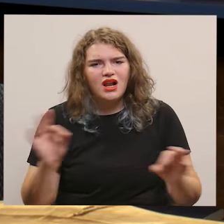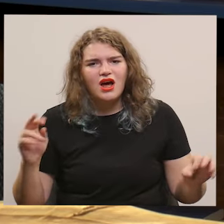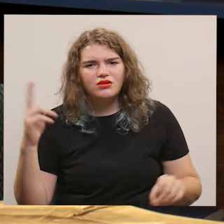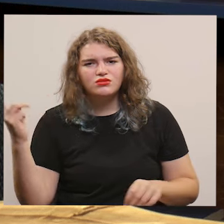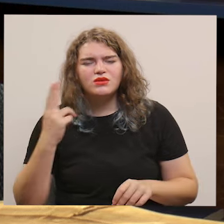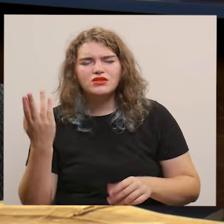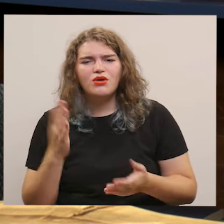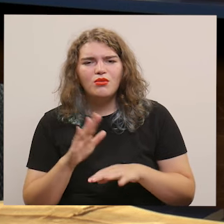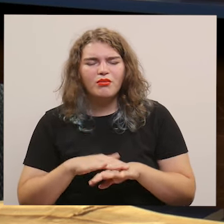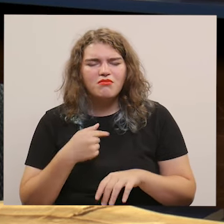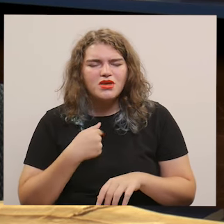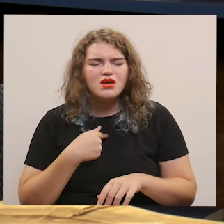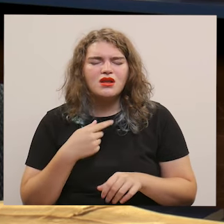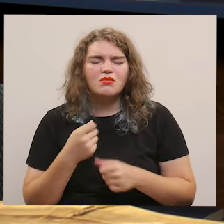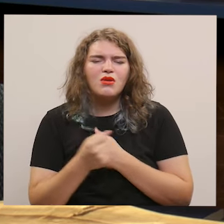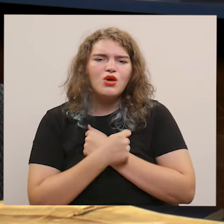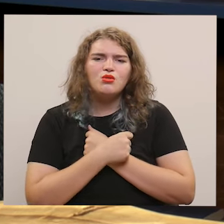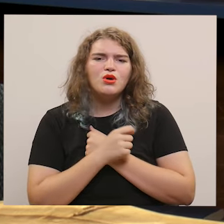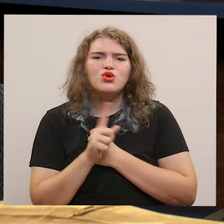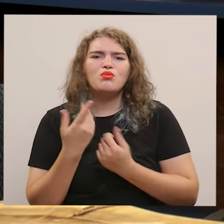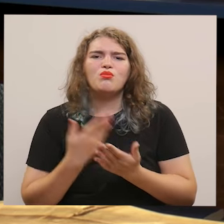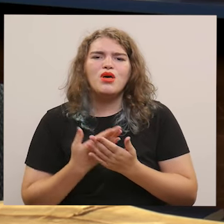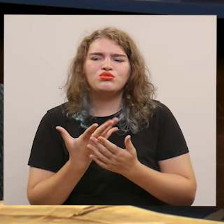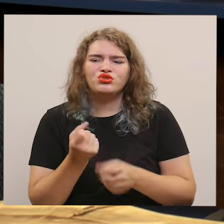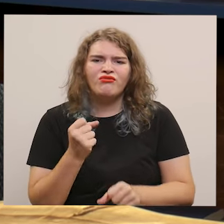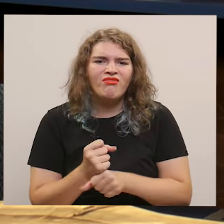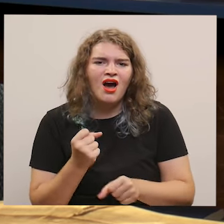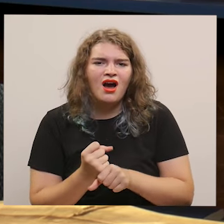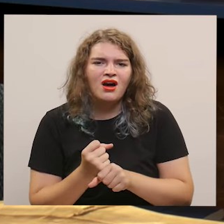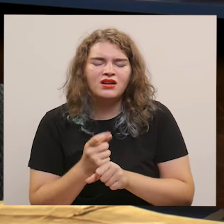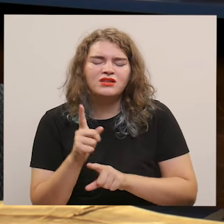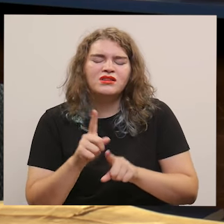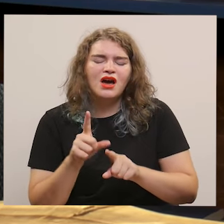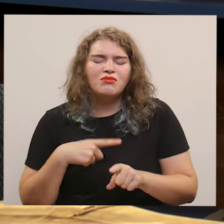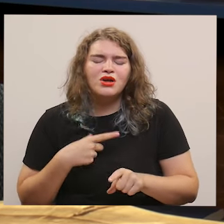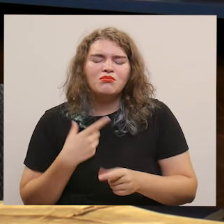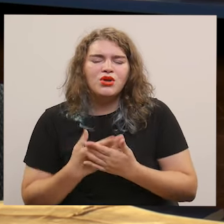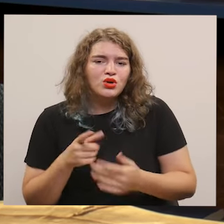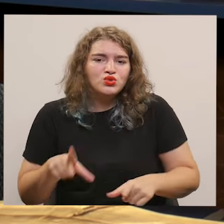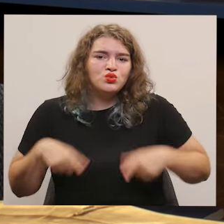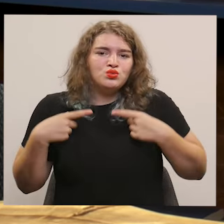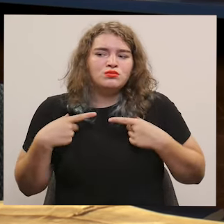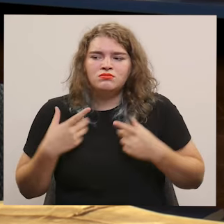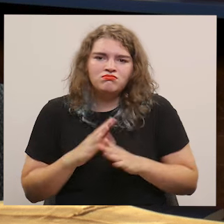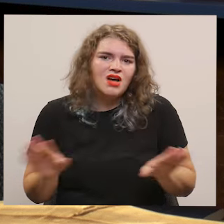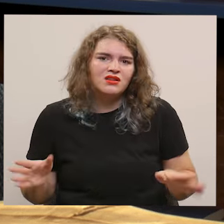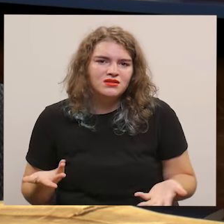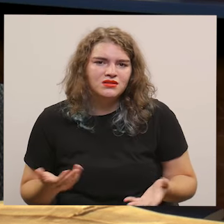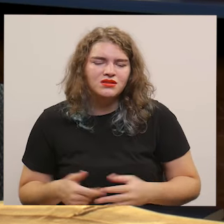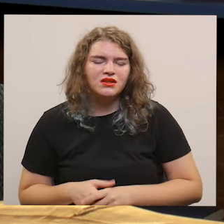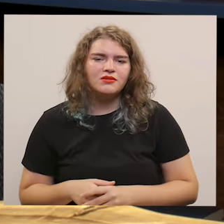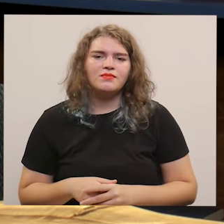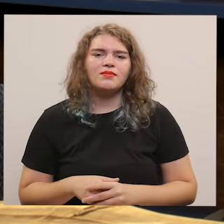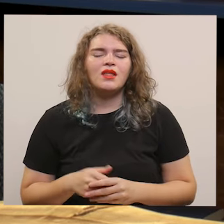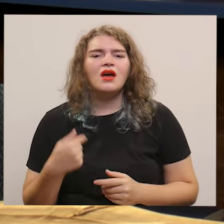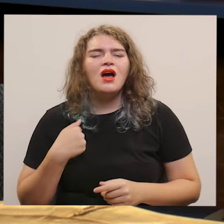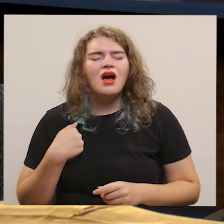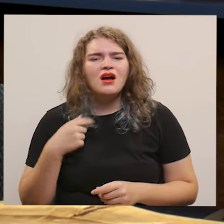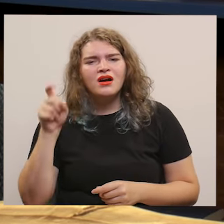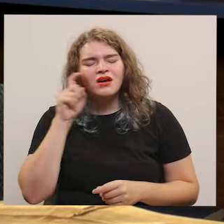Dumnezeu pe mine mă iubește nu pentru ceea ce eu fac, ci doar pentru că exist. Și Atunci pot să spun că